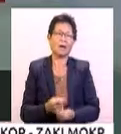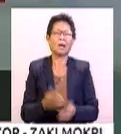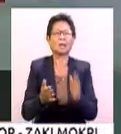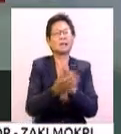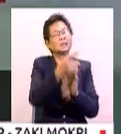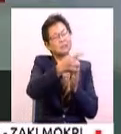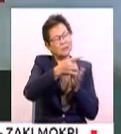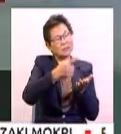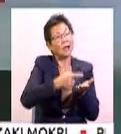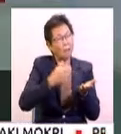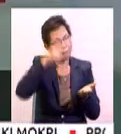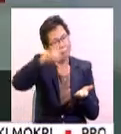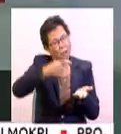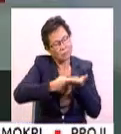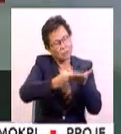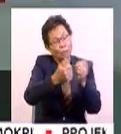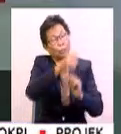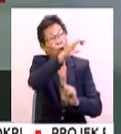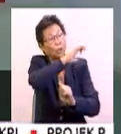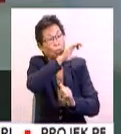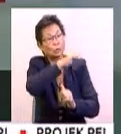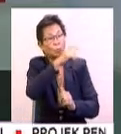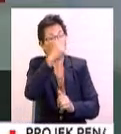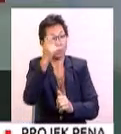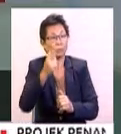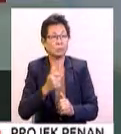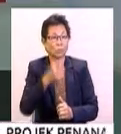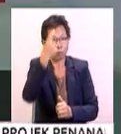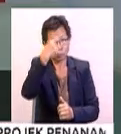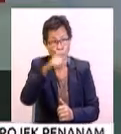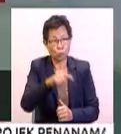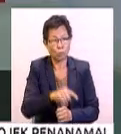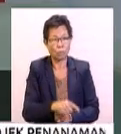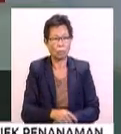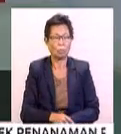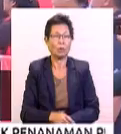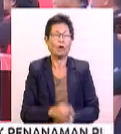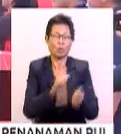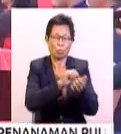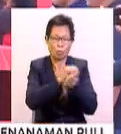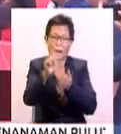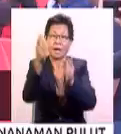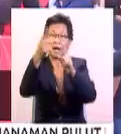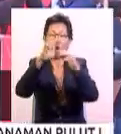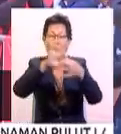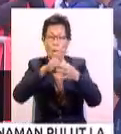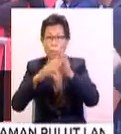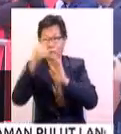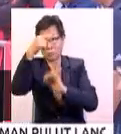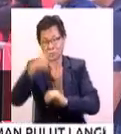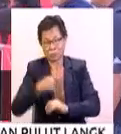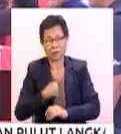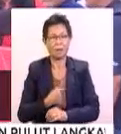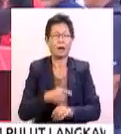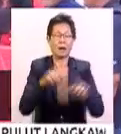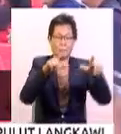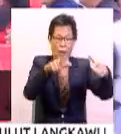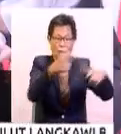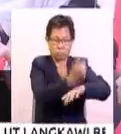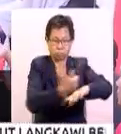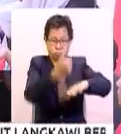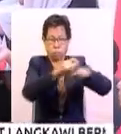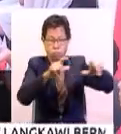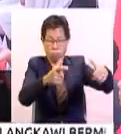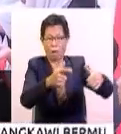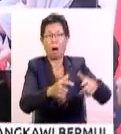macam mana. Sebab because the priority untuk saya dulu untuk qualify ke Olympic. Beliau berharap pasukan yang diwujudkan ini mampu mendapat